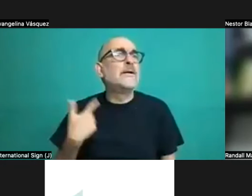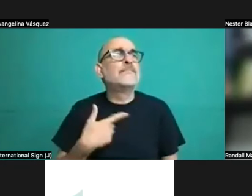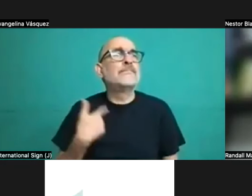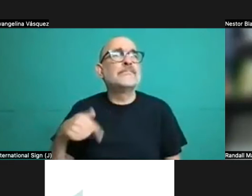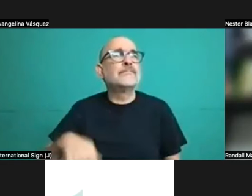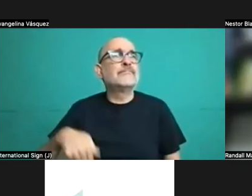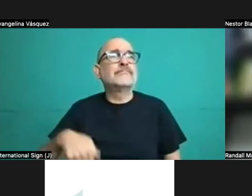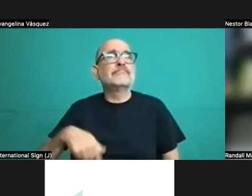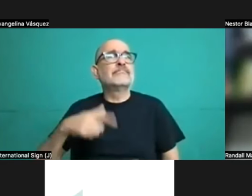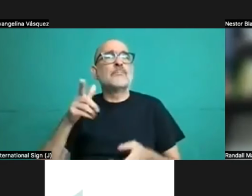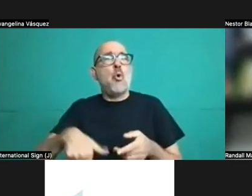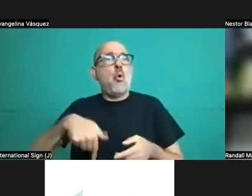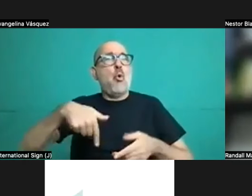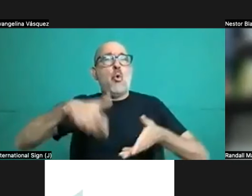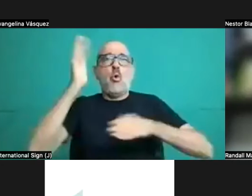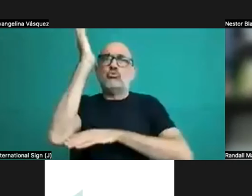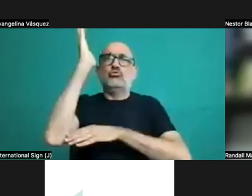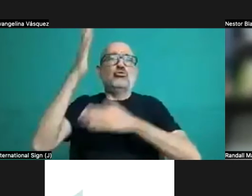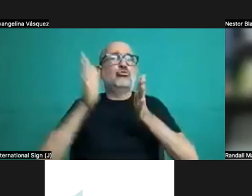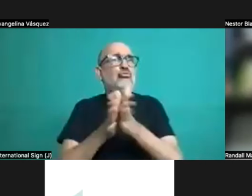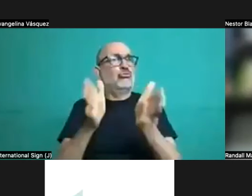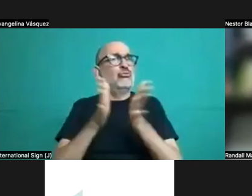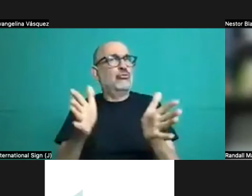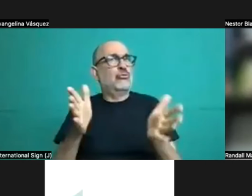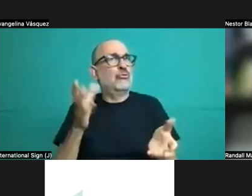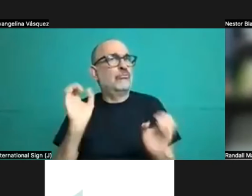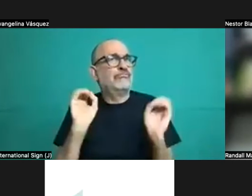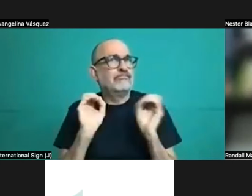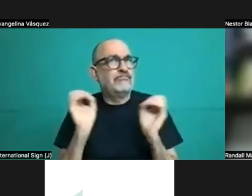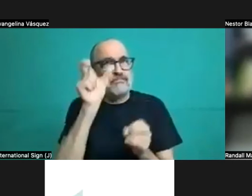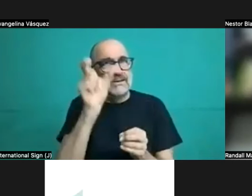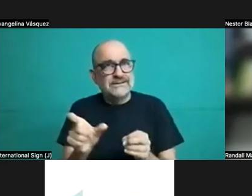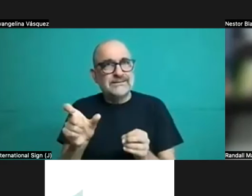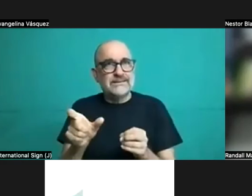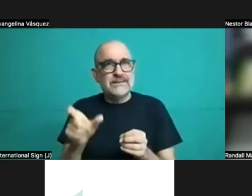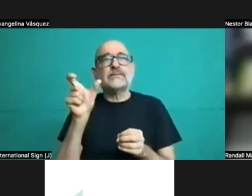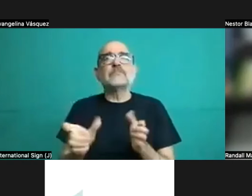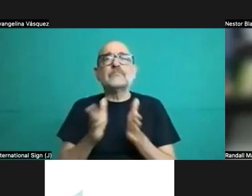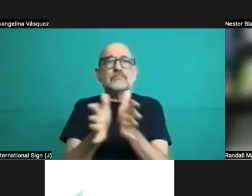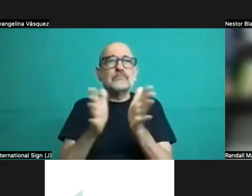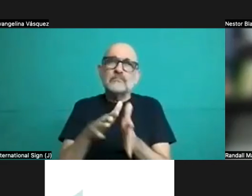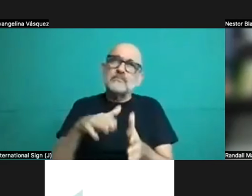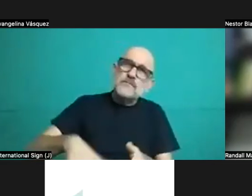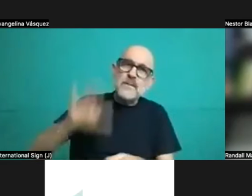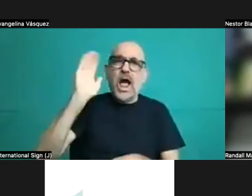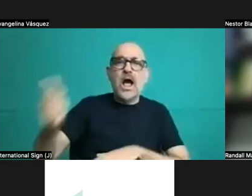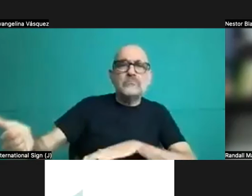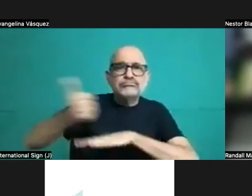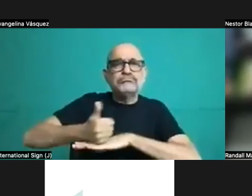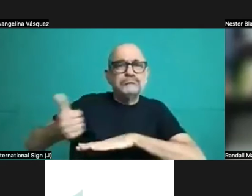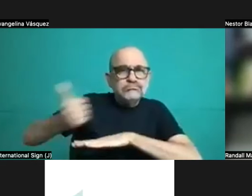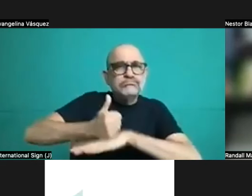est importante. Il participe davantage au processus des soins.